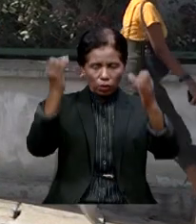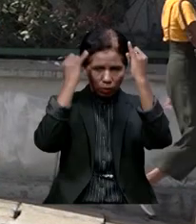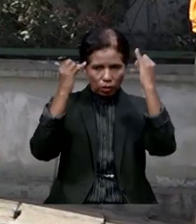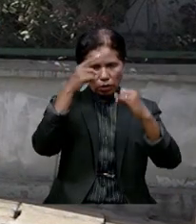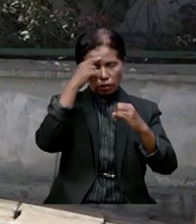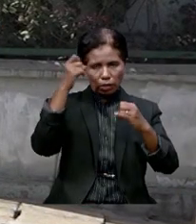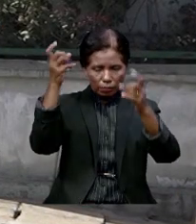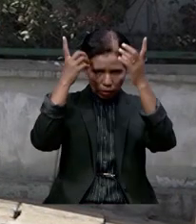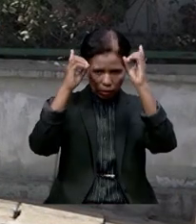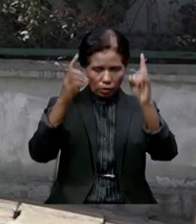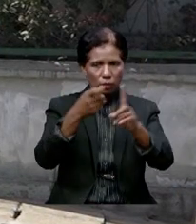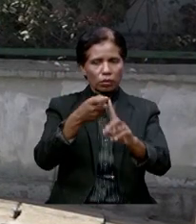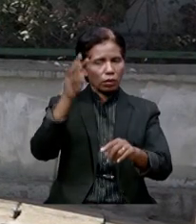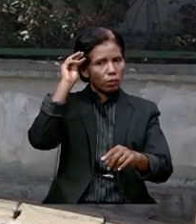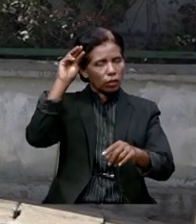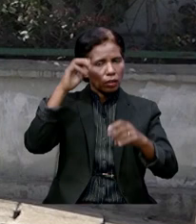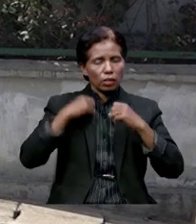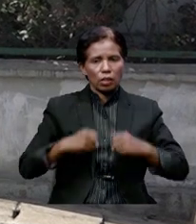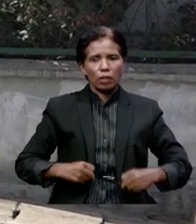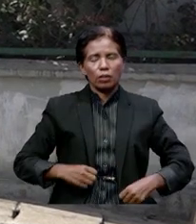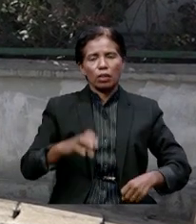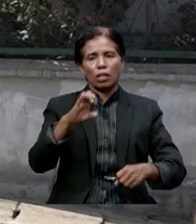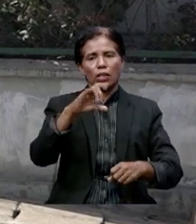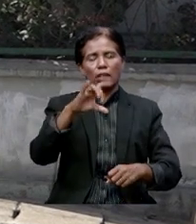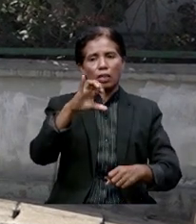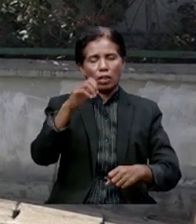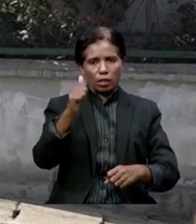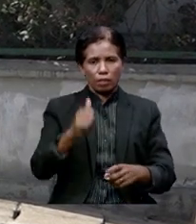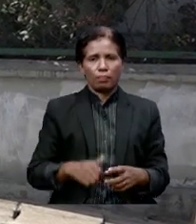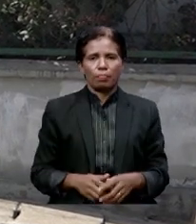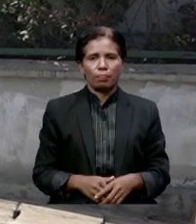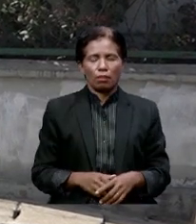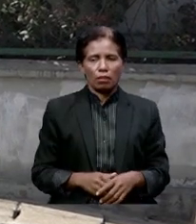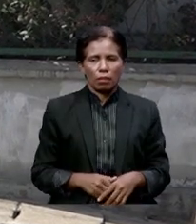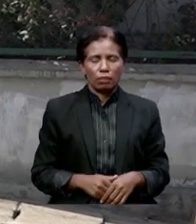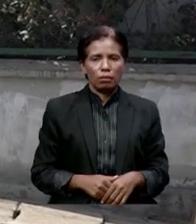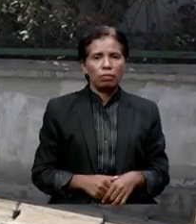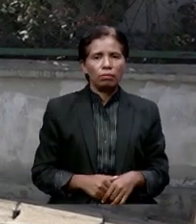tamba desizaun husi ministra saúde Elia dos Reis Amaral Celina López Dilma Suzetti Ziemen